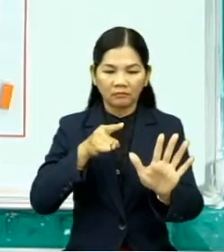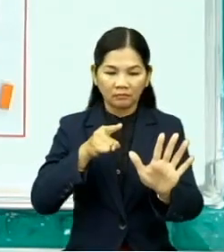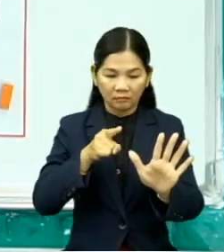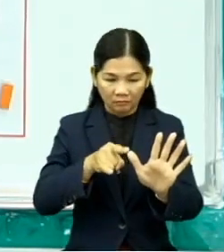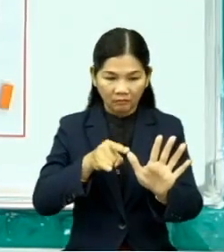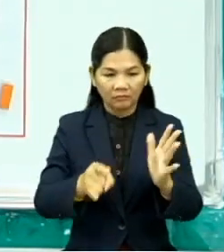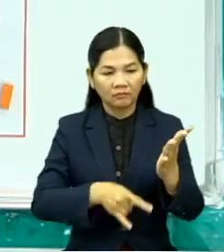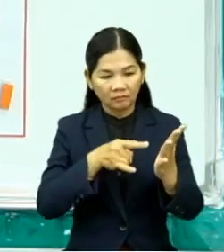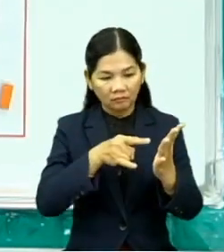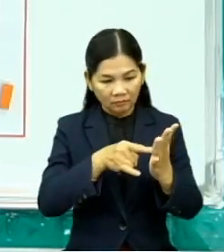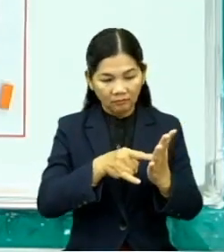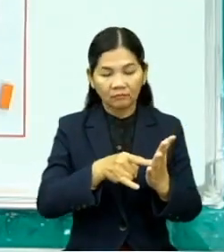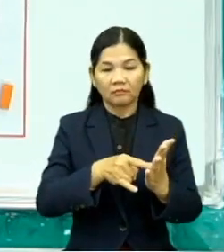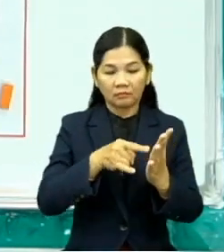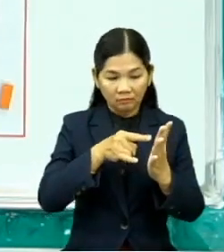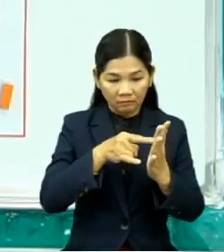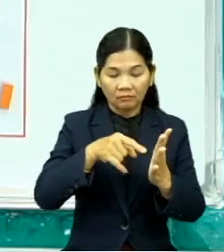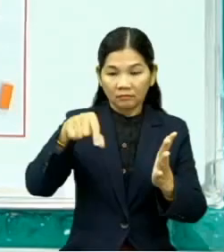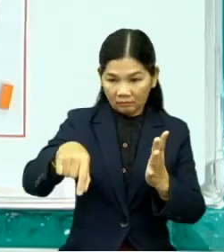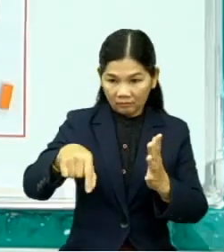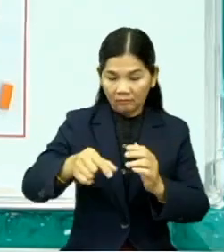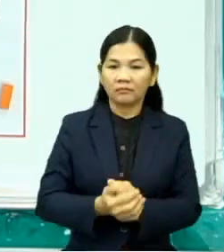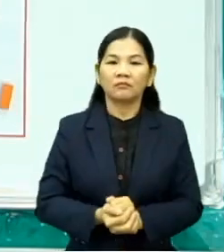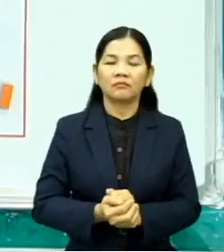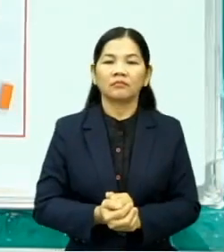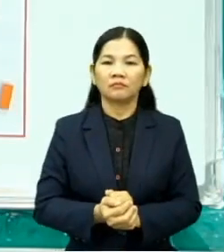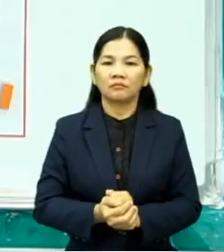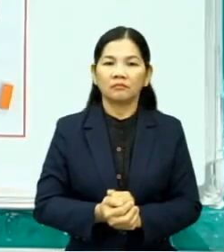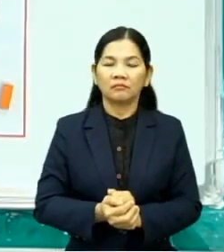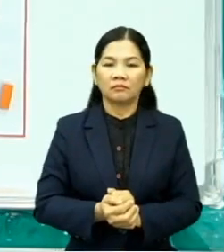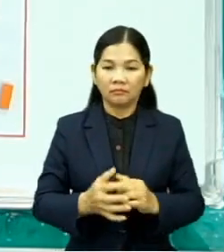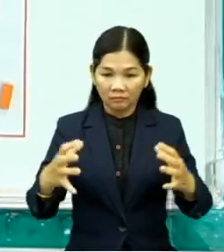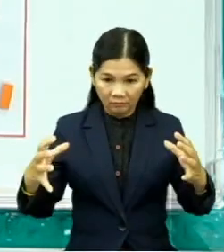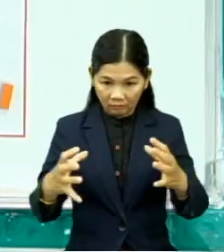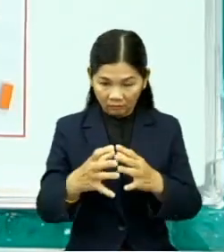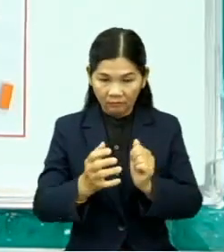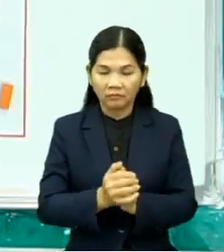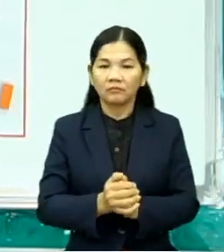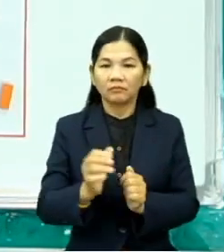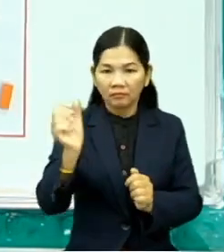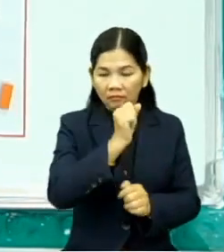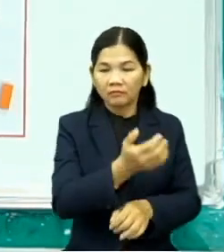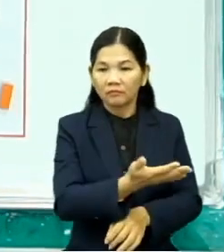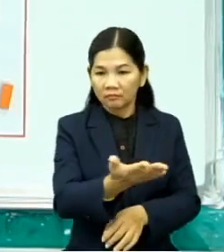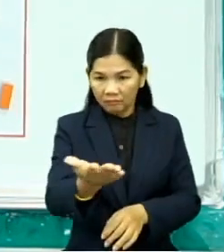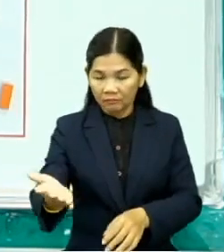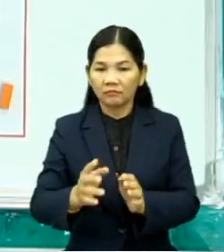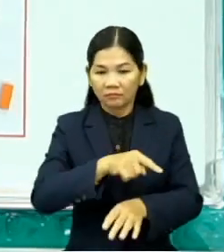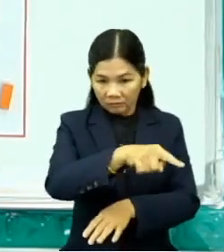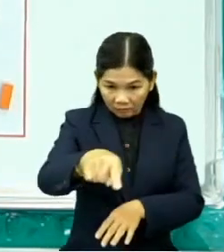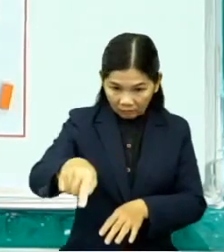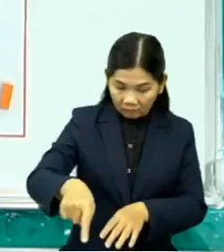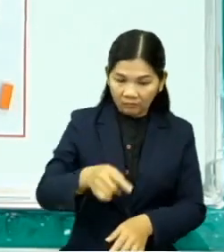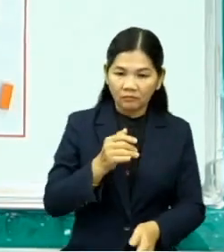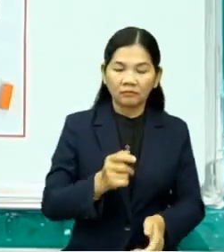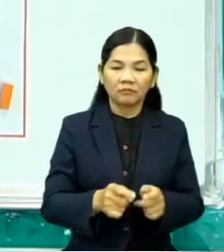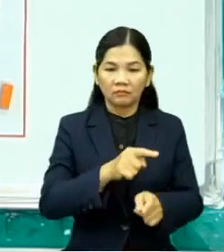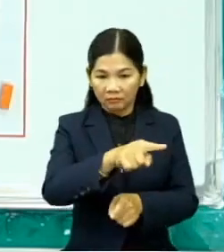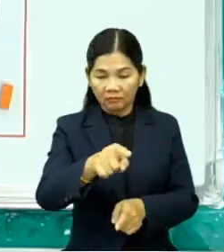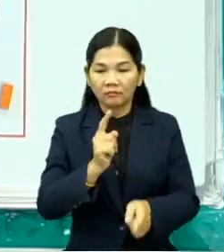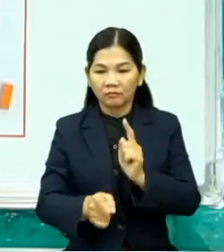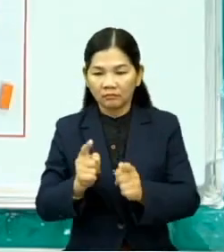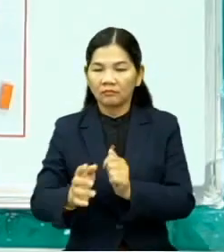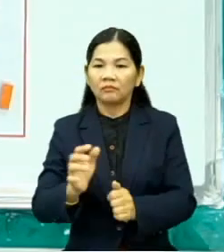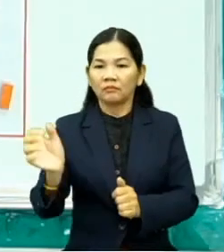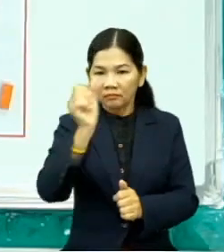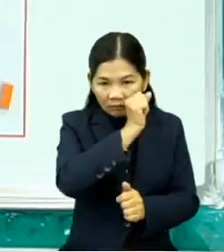lấy những mơ mơ chùm nội mới tiếp cứ ăn tận lấy nơi vùng play à dài kế prokum vùng play nè sầm ráp cầm đo chầm